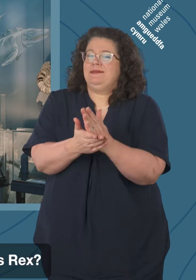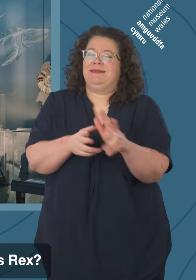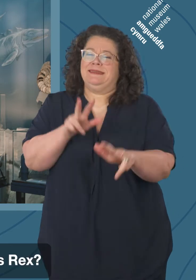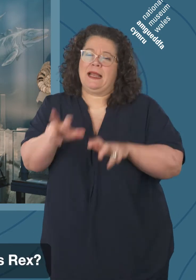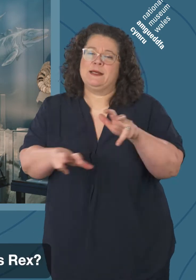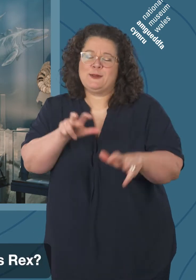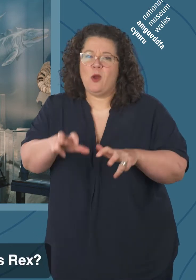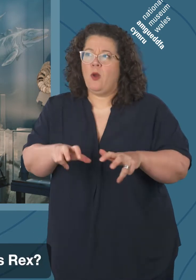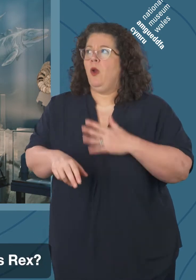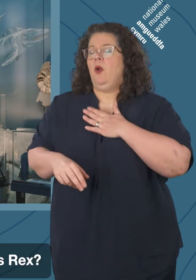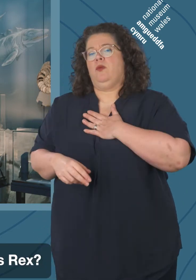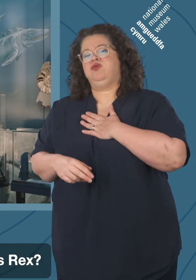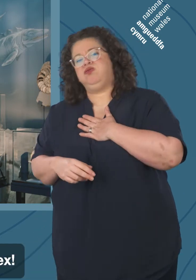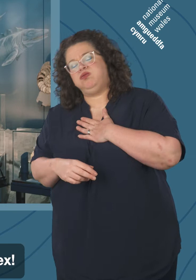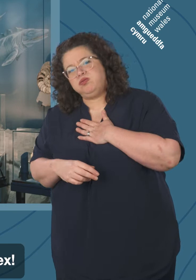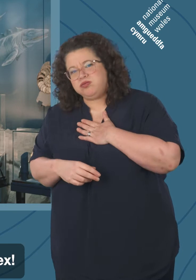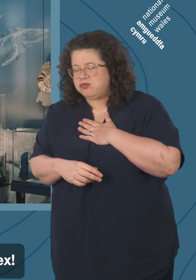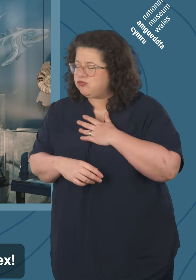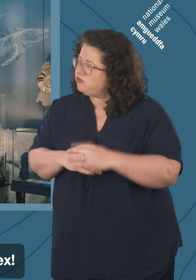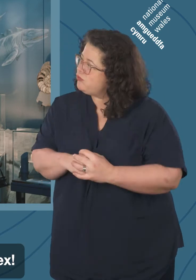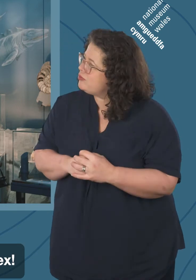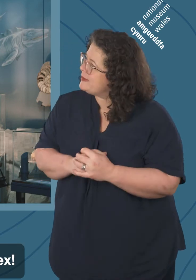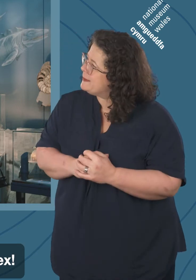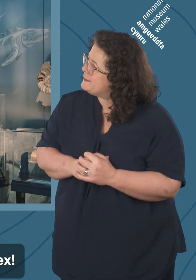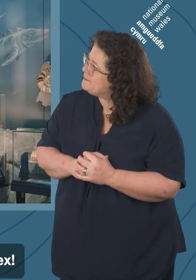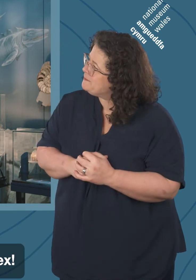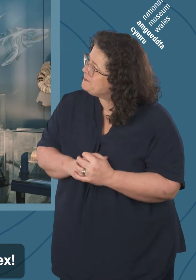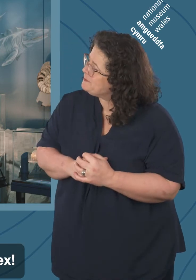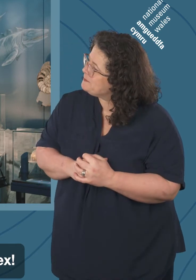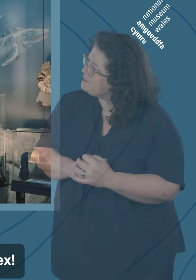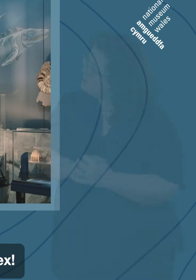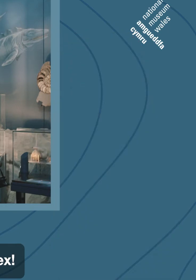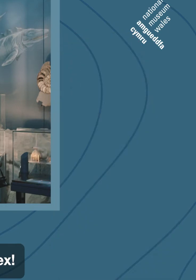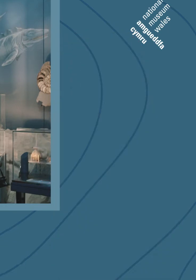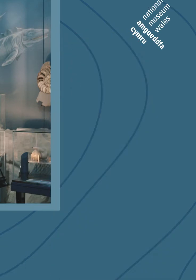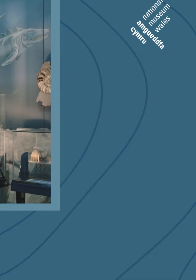Beth am y Tyrannosaurus rex? Ia, dinosaur yw'r T-Rex.